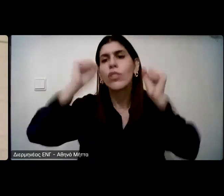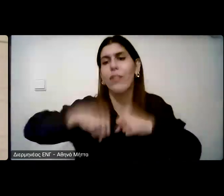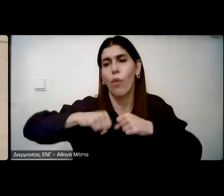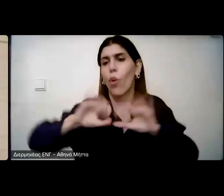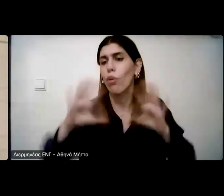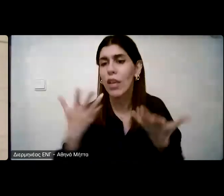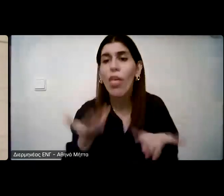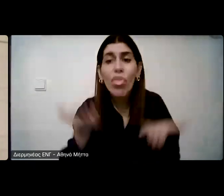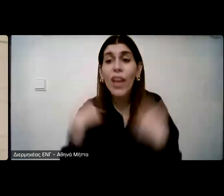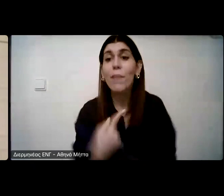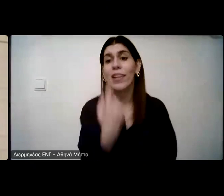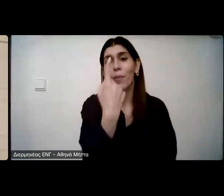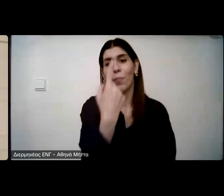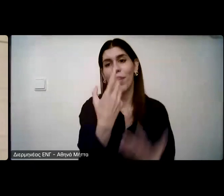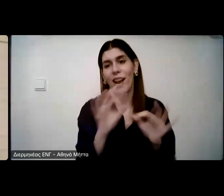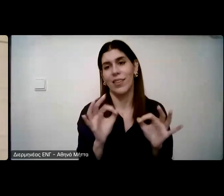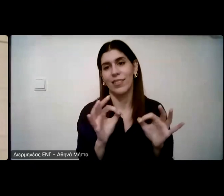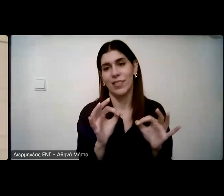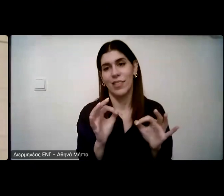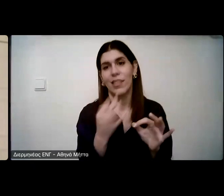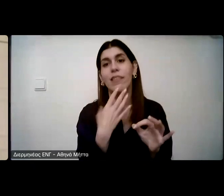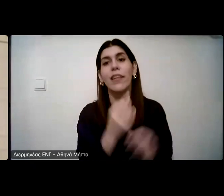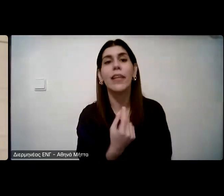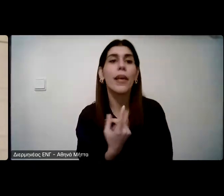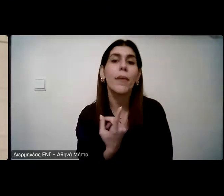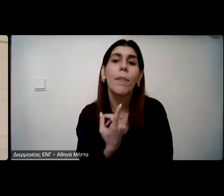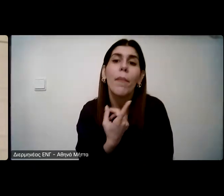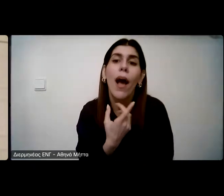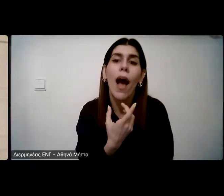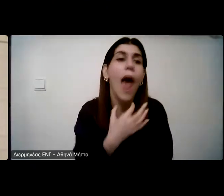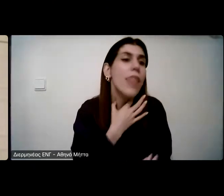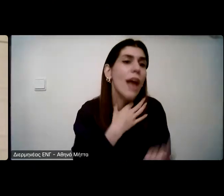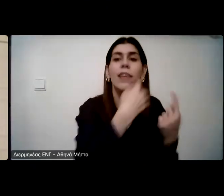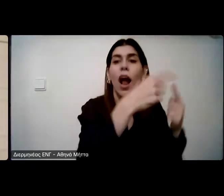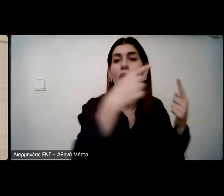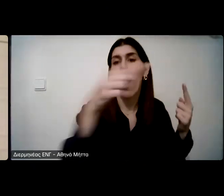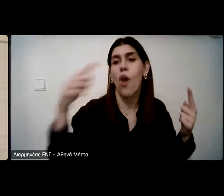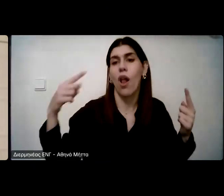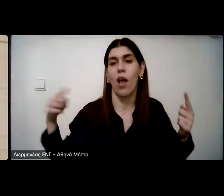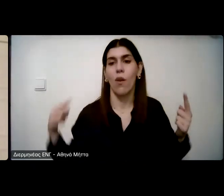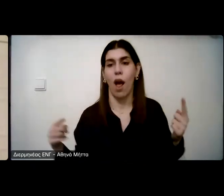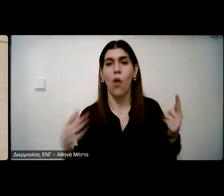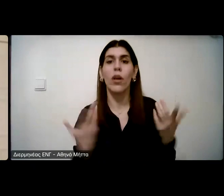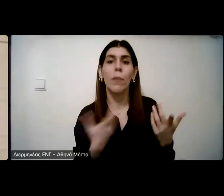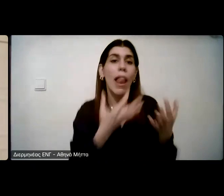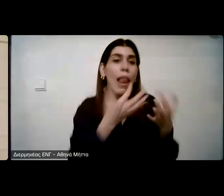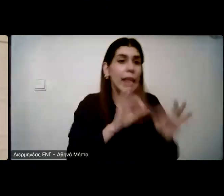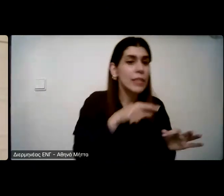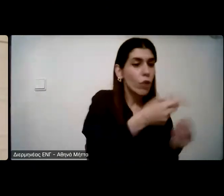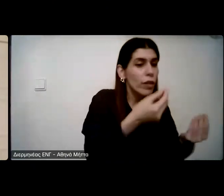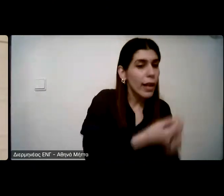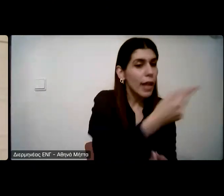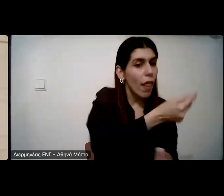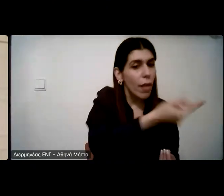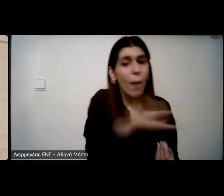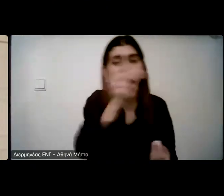λύση μόνο. Διότι καμία δεν απαντά, κάθε μια έχει τα όρια της και κάθε μια έχει τους δικούς της περιορισμούς. Όμως